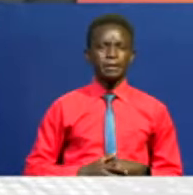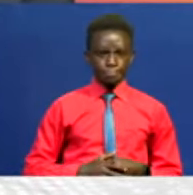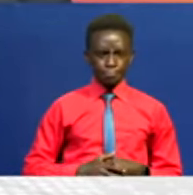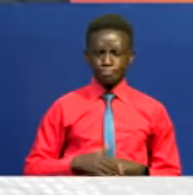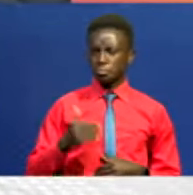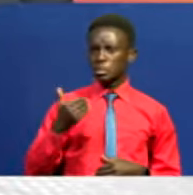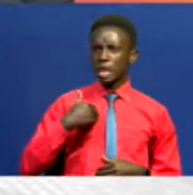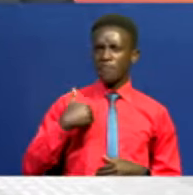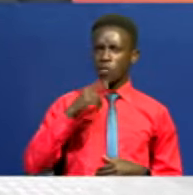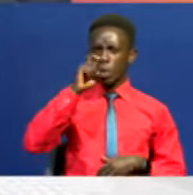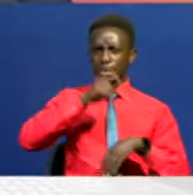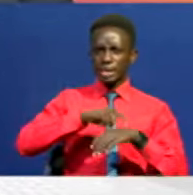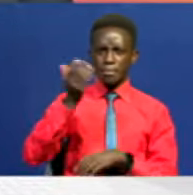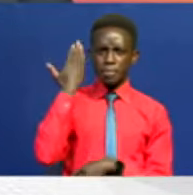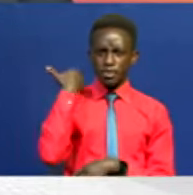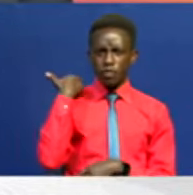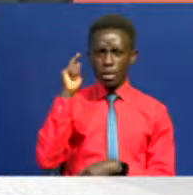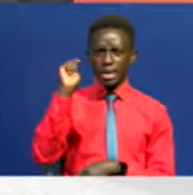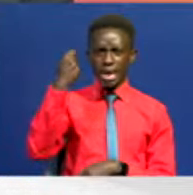Kenya kulikuwa